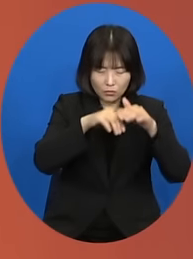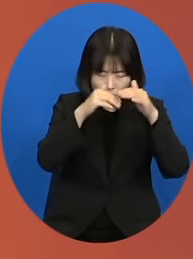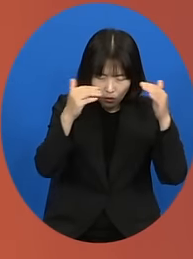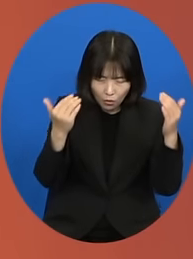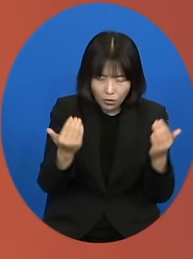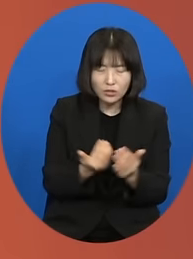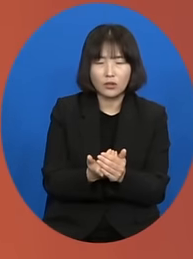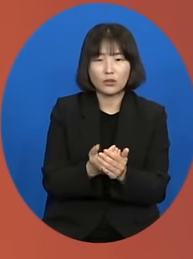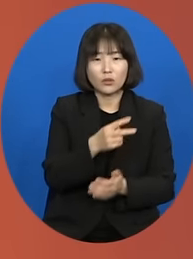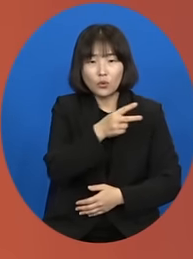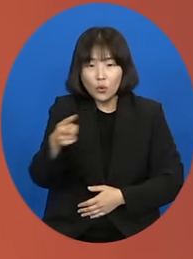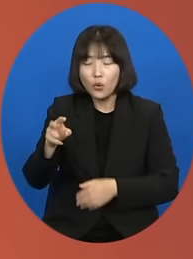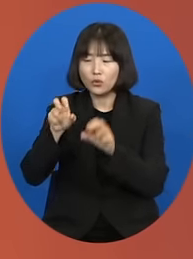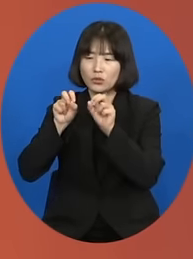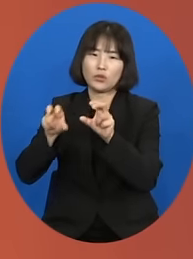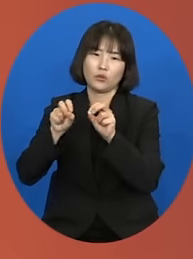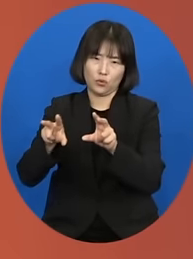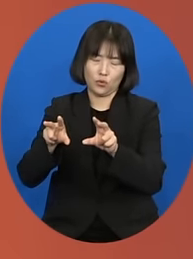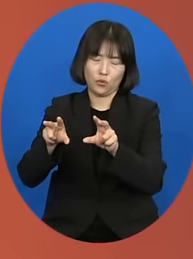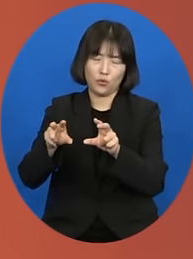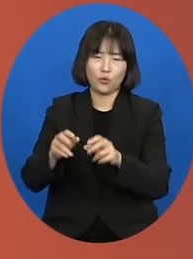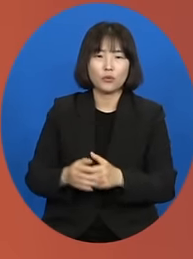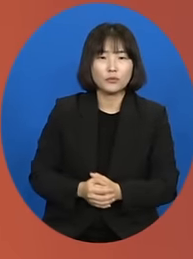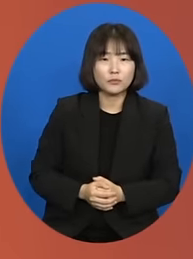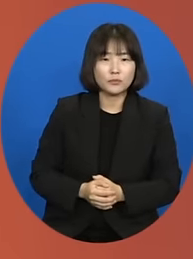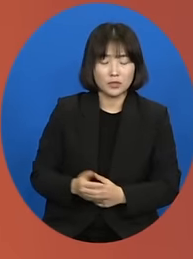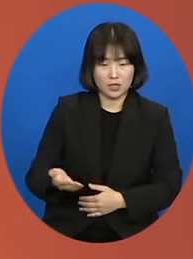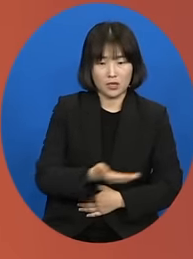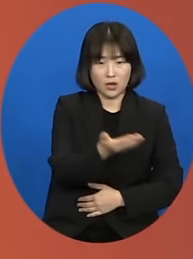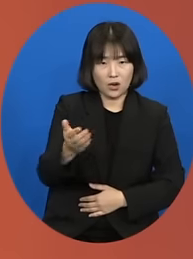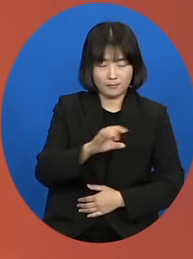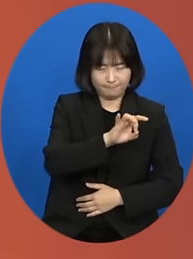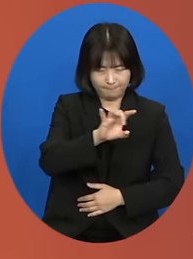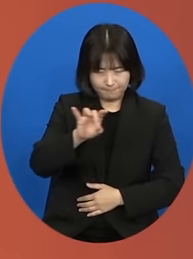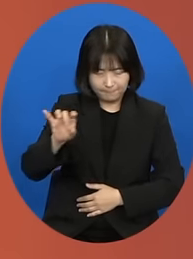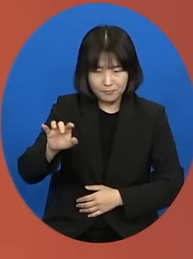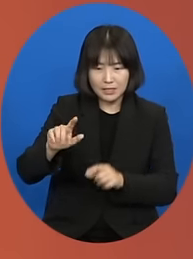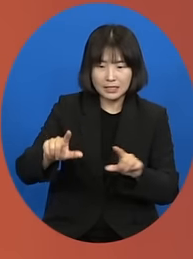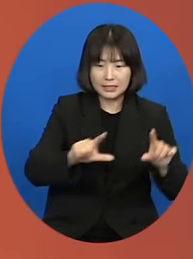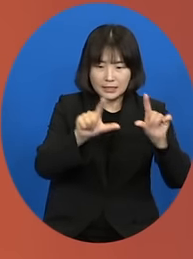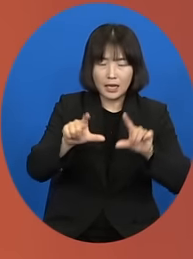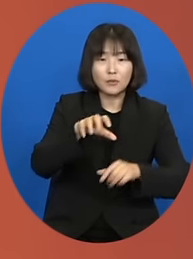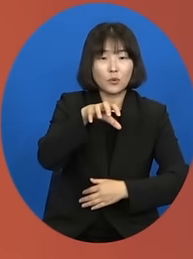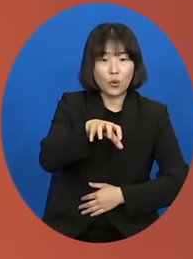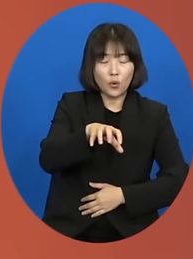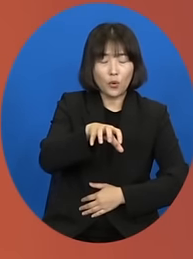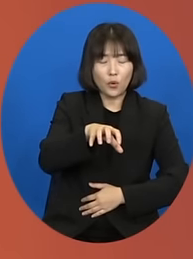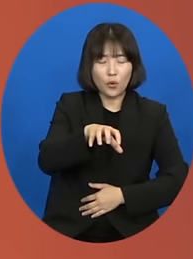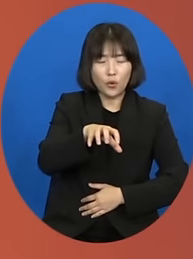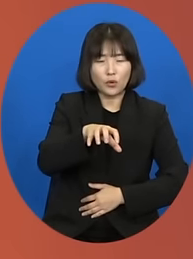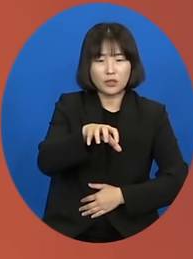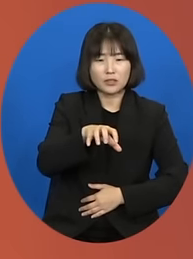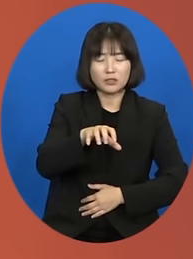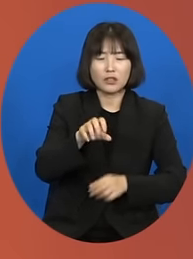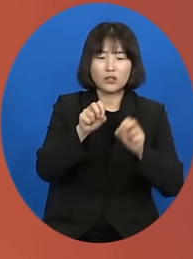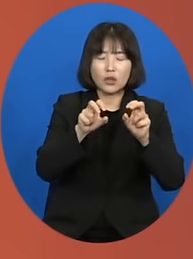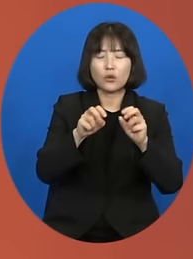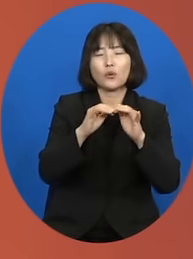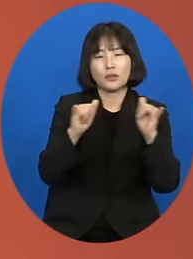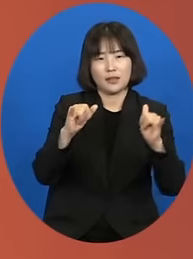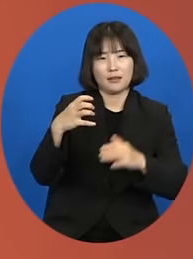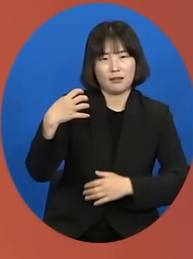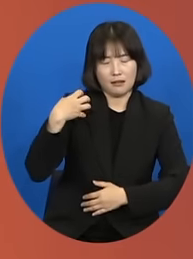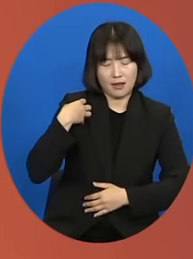선교라면 여러분 한 사람 한 사람도 여러분의 삶의 자리에서 선교사임을 믿으시기 바랍니다.